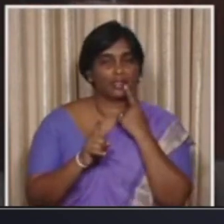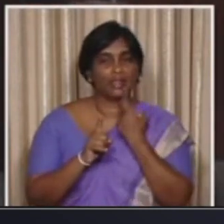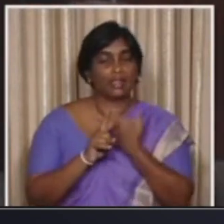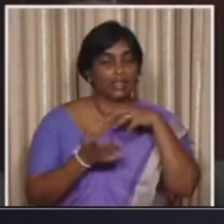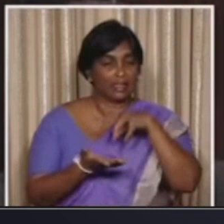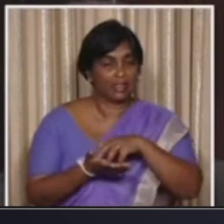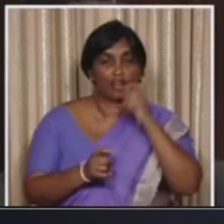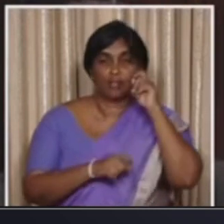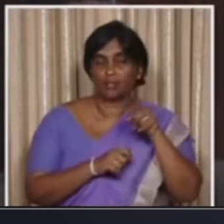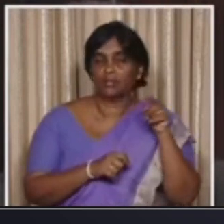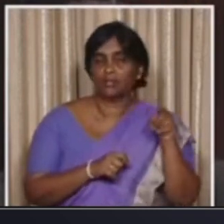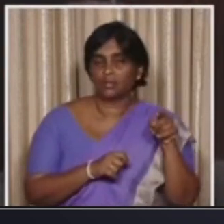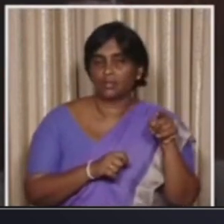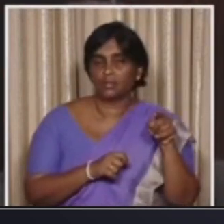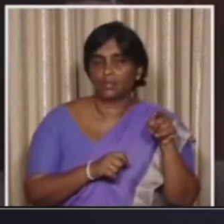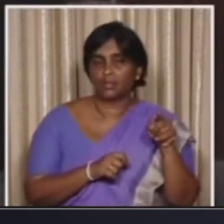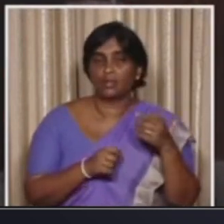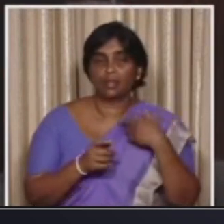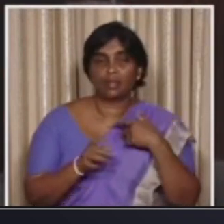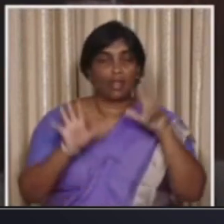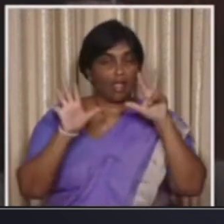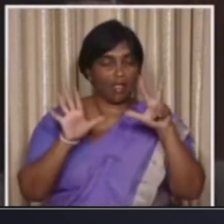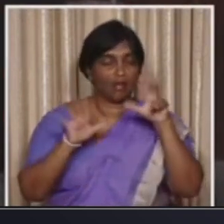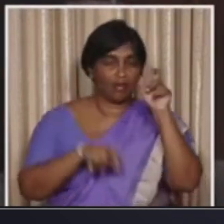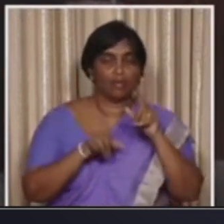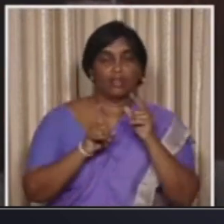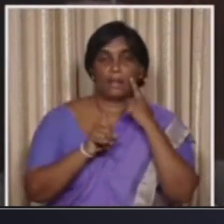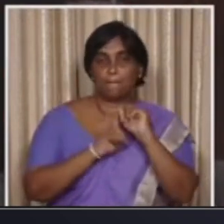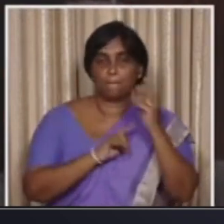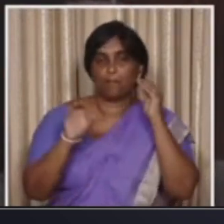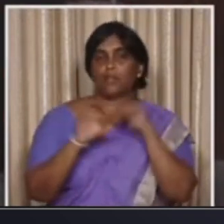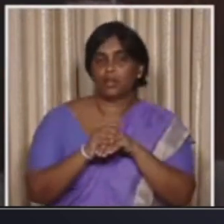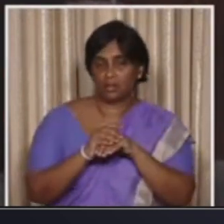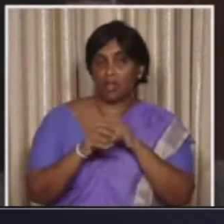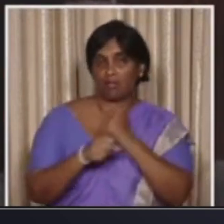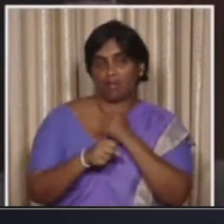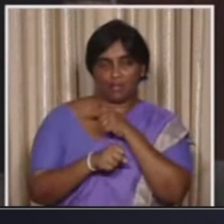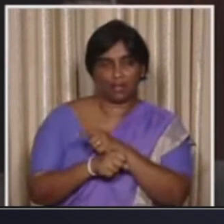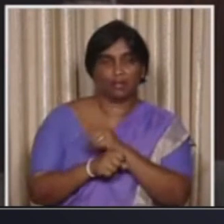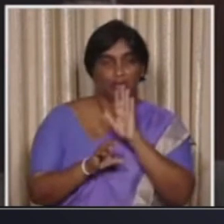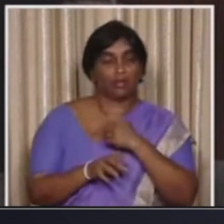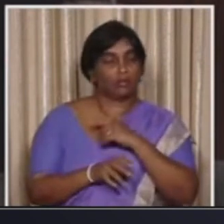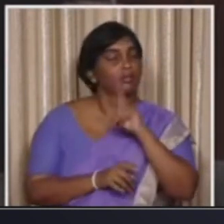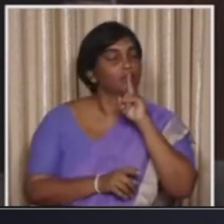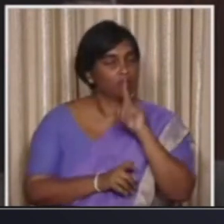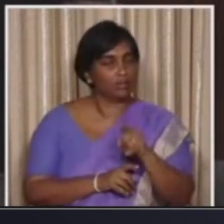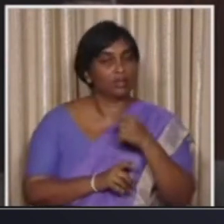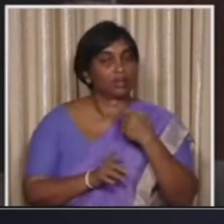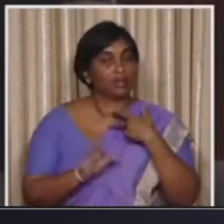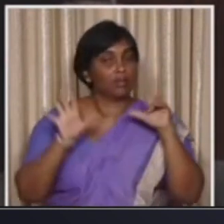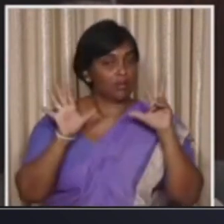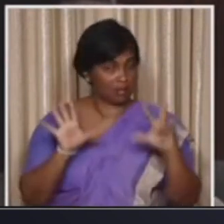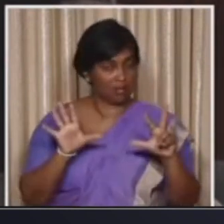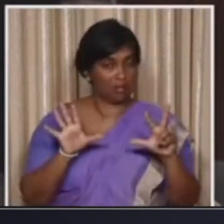මහනුදිස්සිකේ අපේ ජනයා අපි 8 දෙනෙක් පාර්ලිමේන්තුවට එව්වා ඒ දාණ්ඩුව පැත්තෙන් හැබැයි මම කියනවා අපි 8